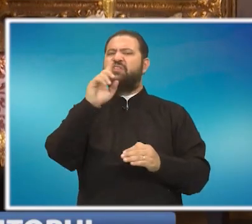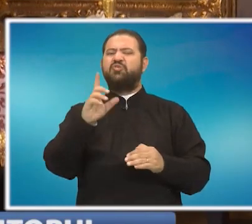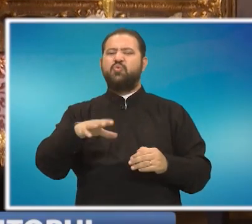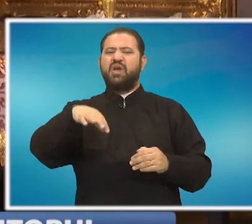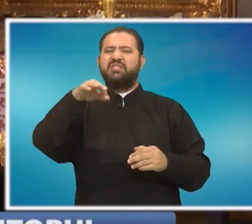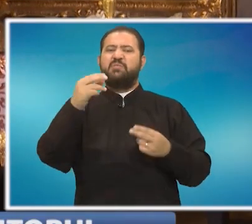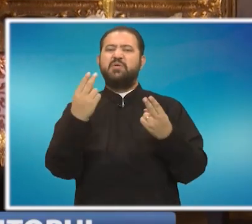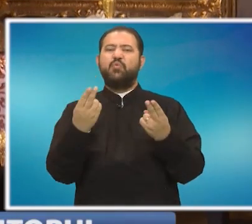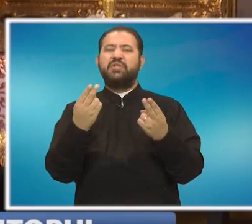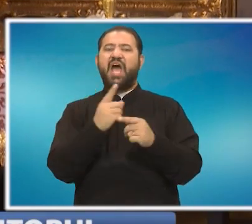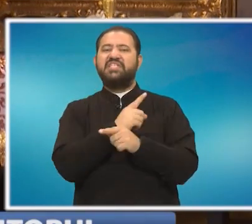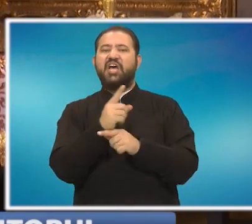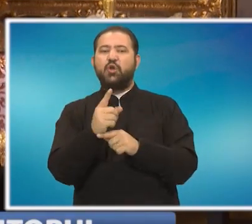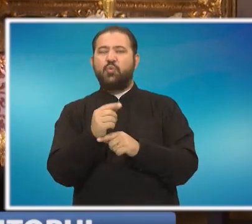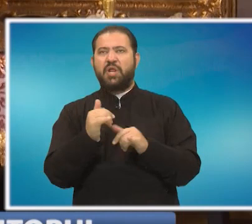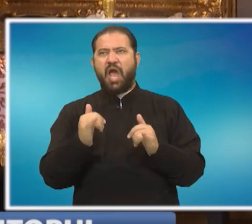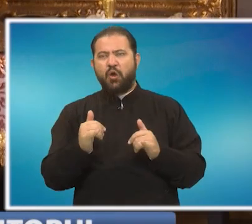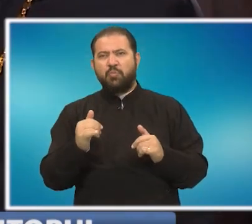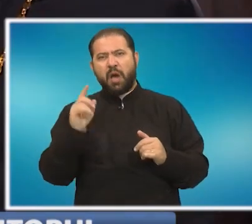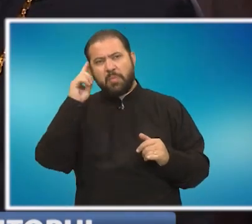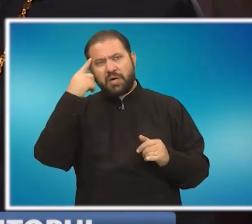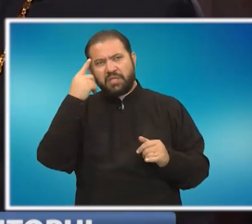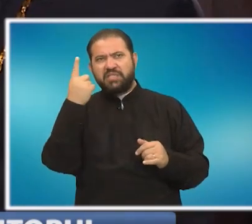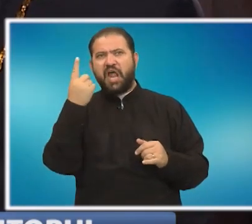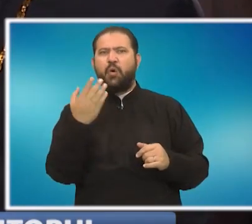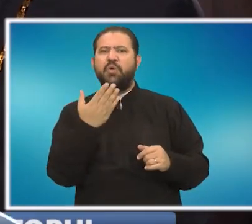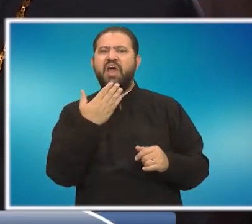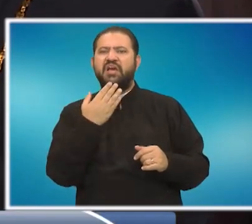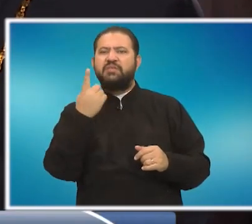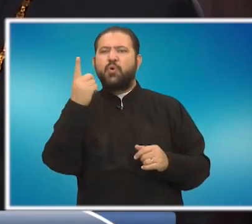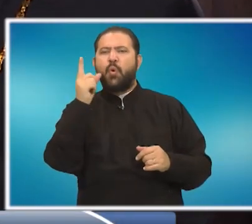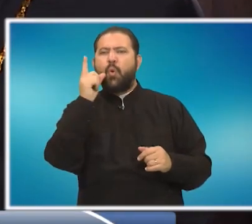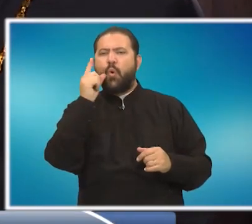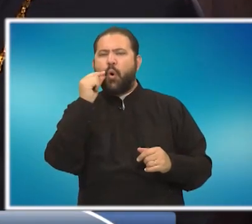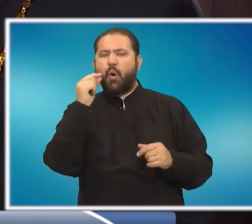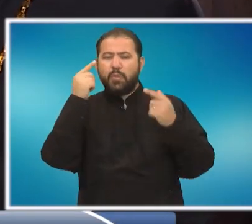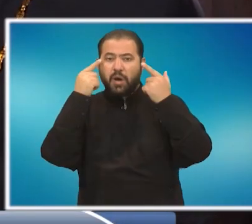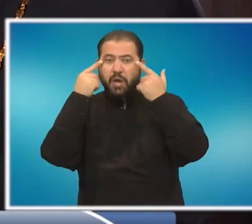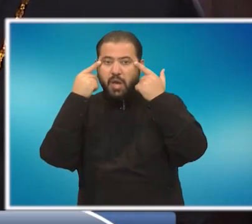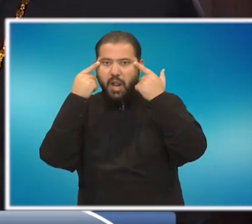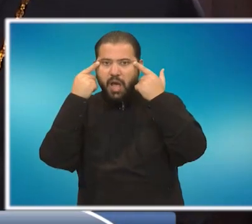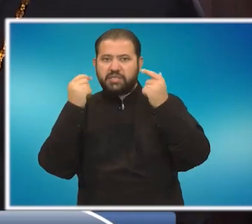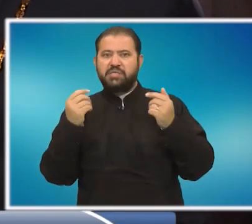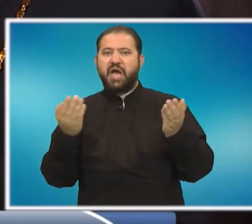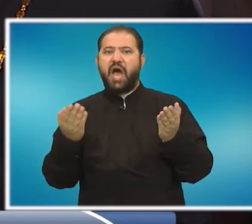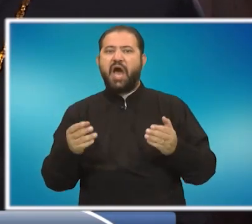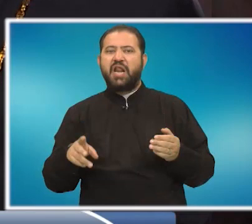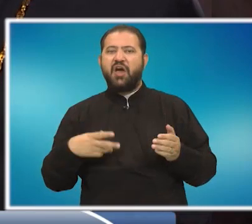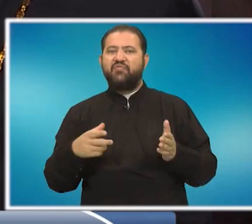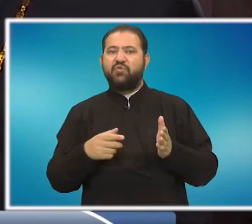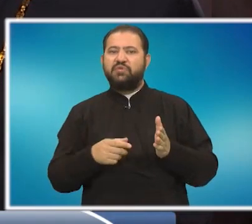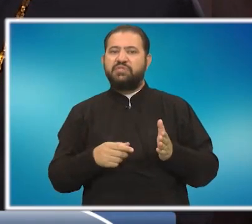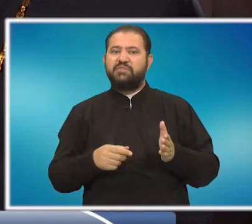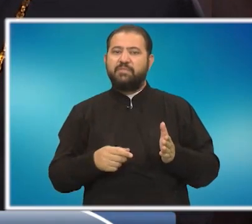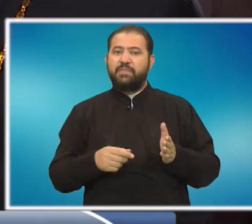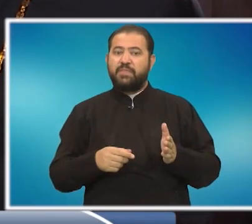esența lucrurilor. Îmi vine în minte și exemplul acelui savant sud-corean care a fost dovedit că